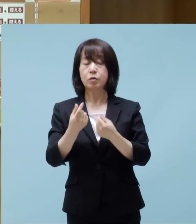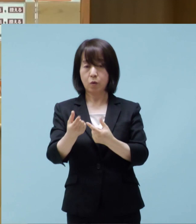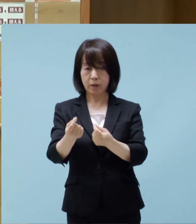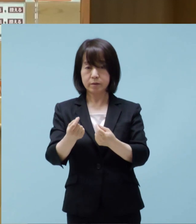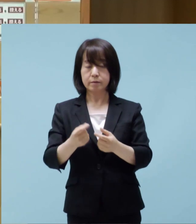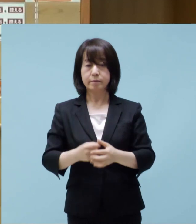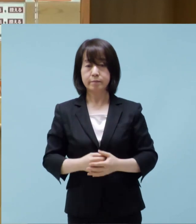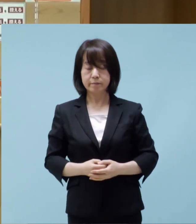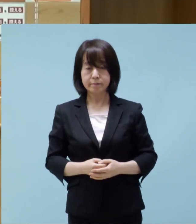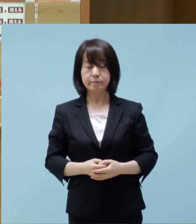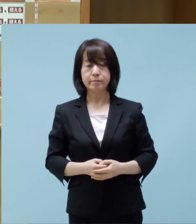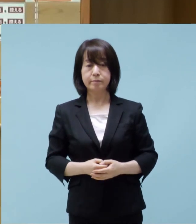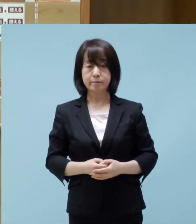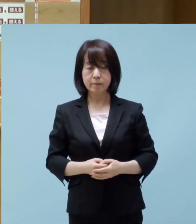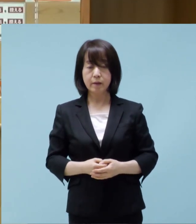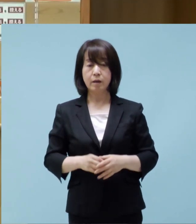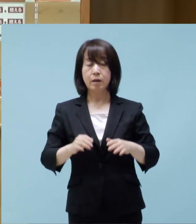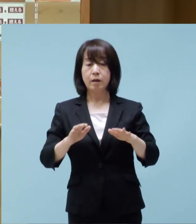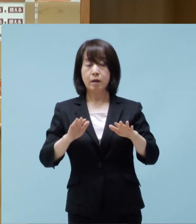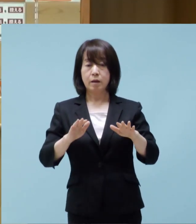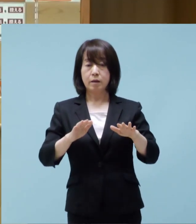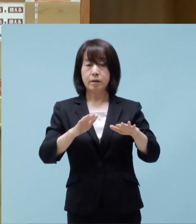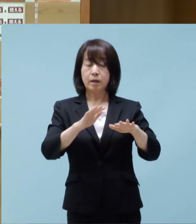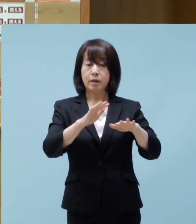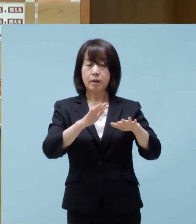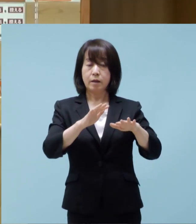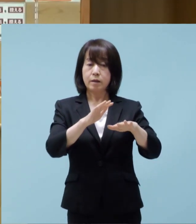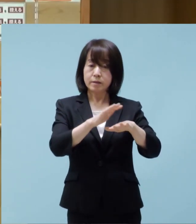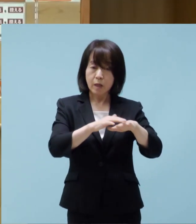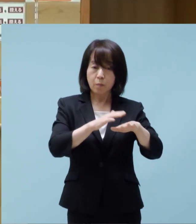その札幌との生活圏が